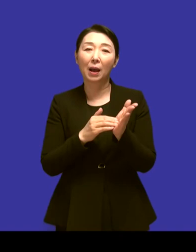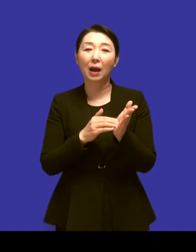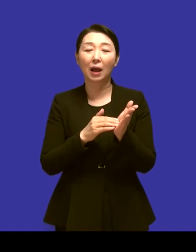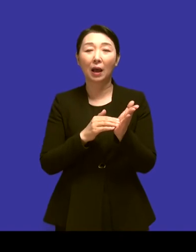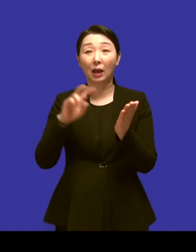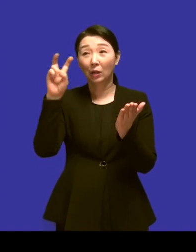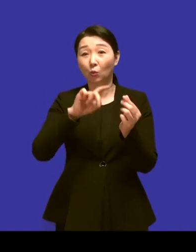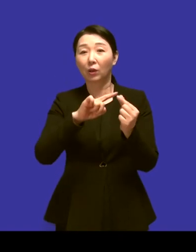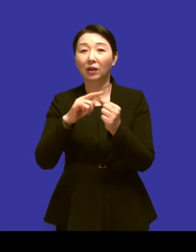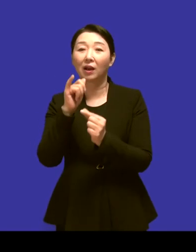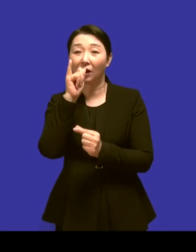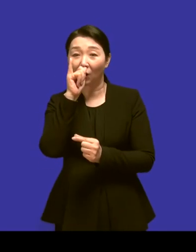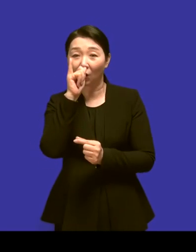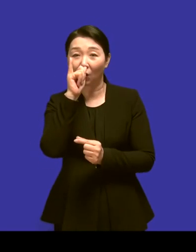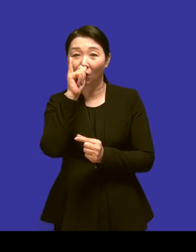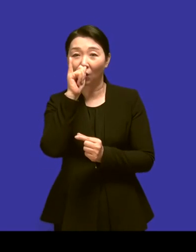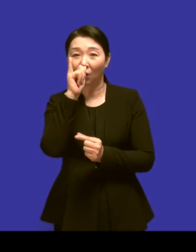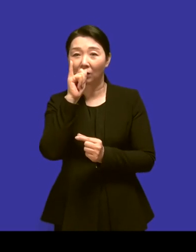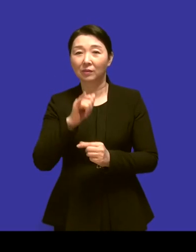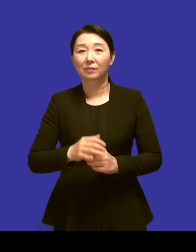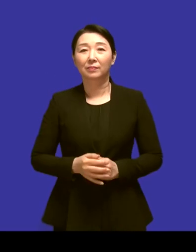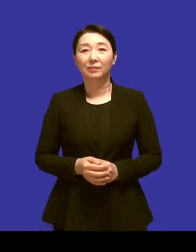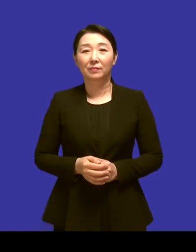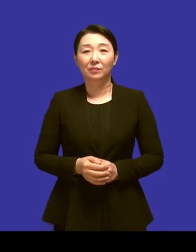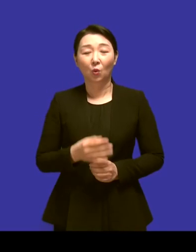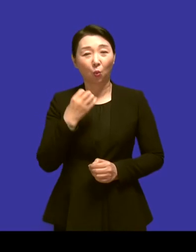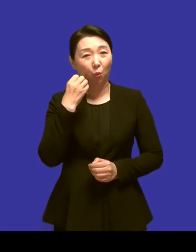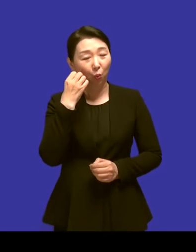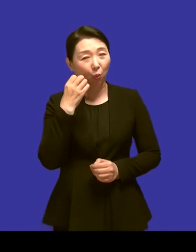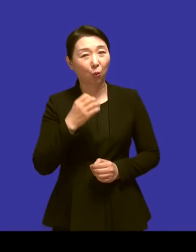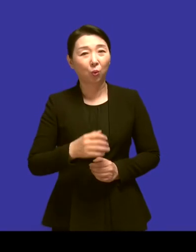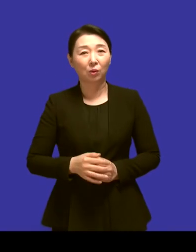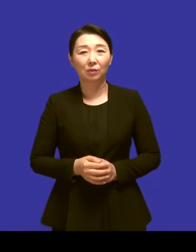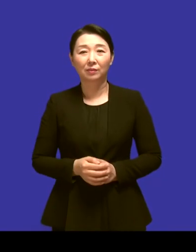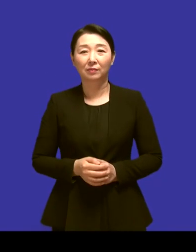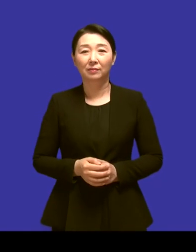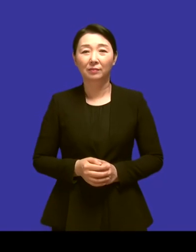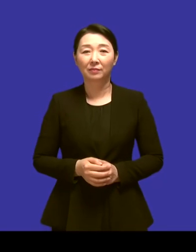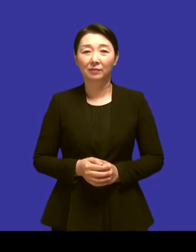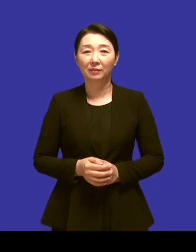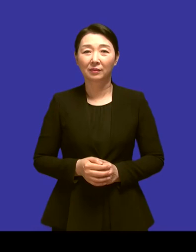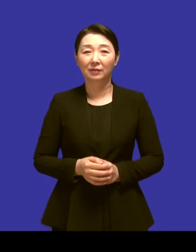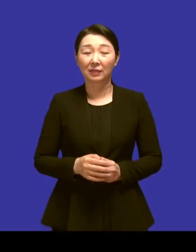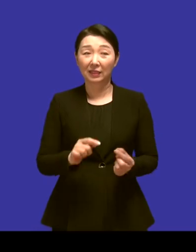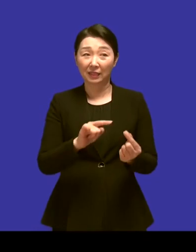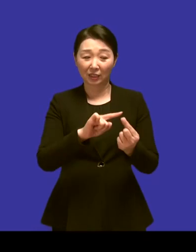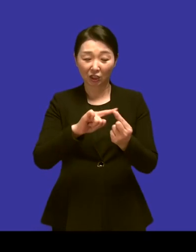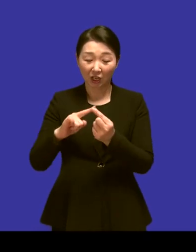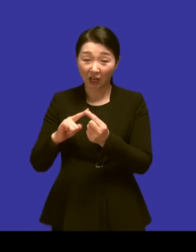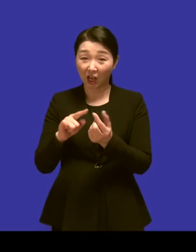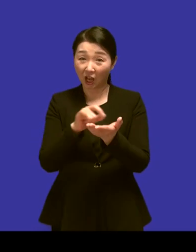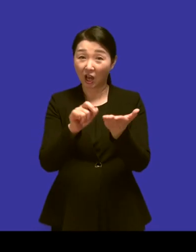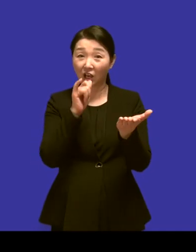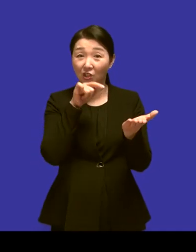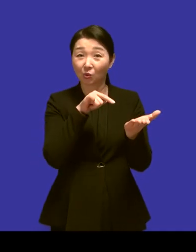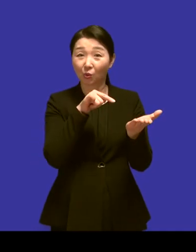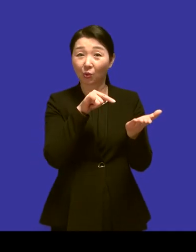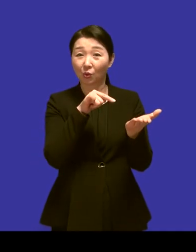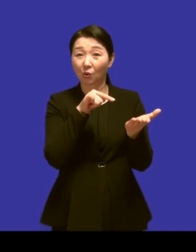가사가 있었어요. 마침 미리 썼어요. 마침 있었어요. 신기해. 마침 있었어요. 그 가사가 딱 있었는데